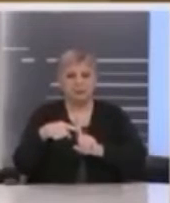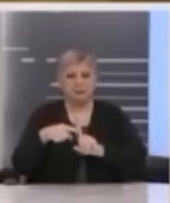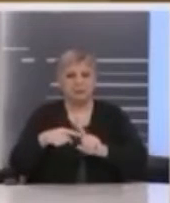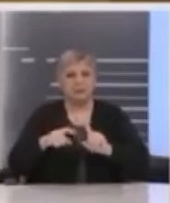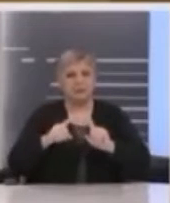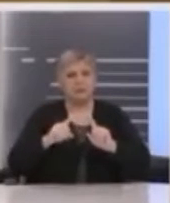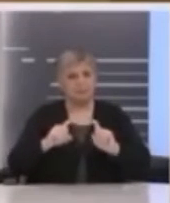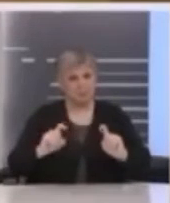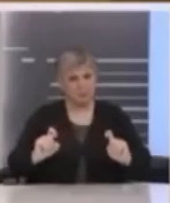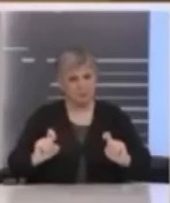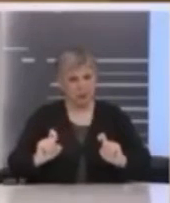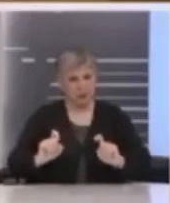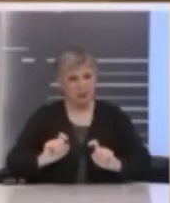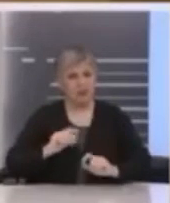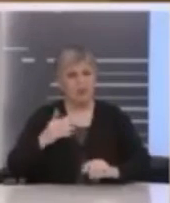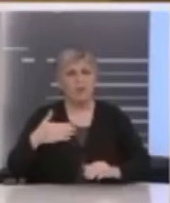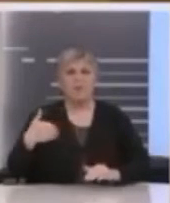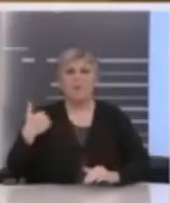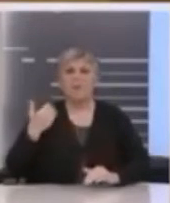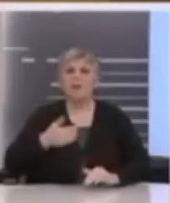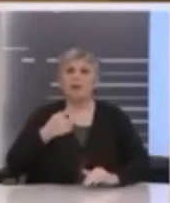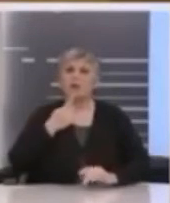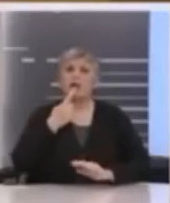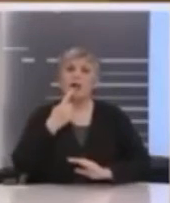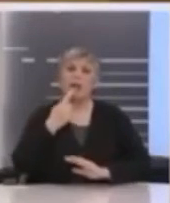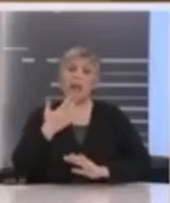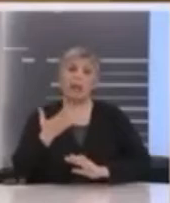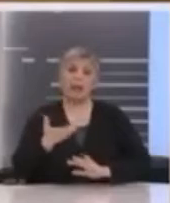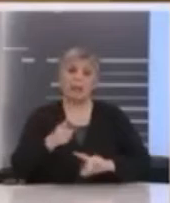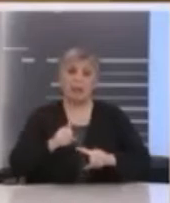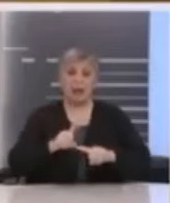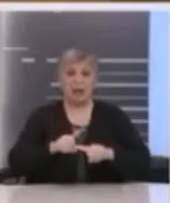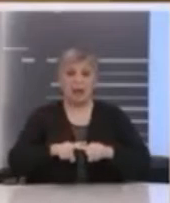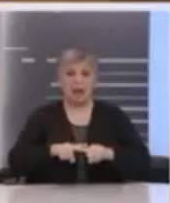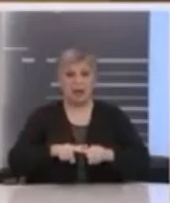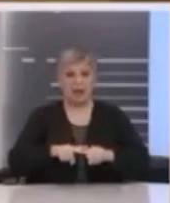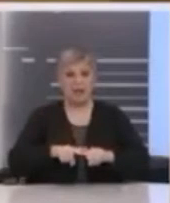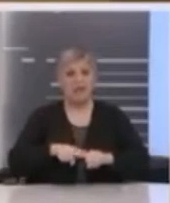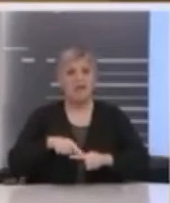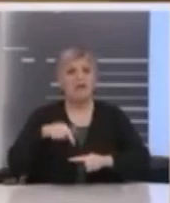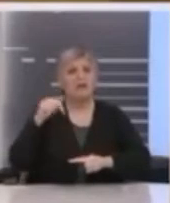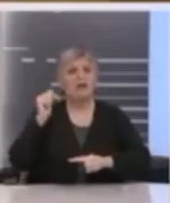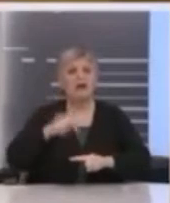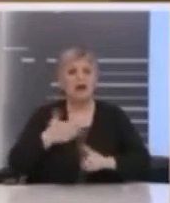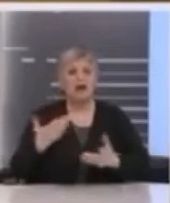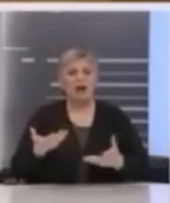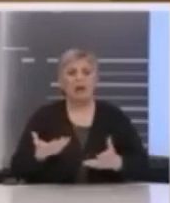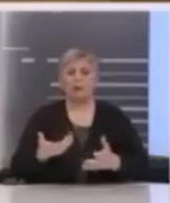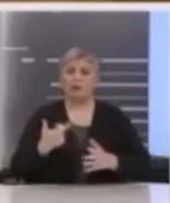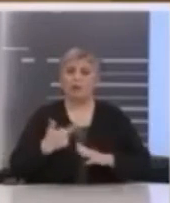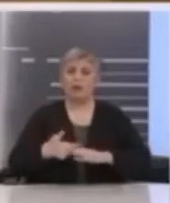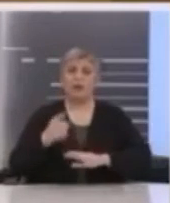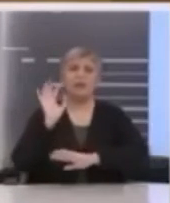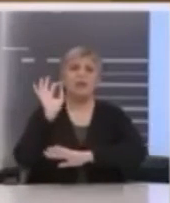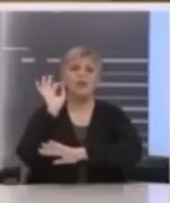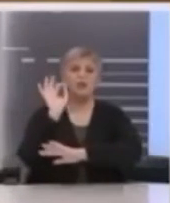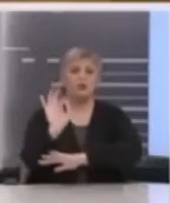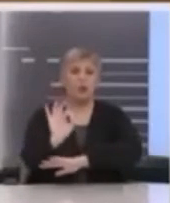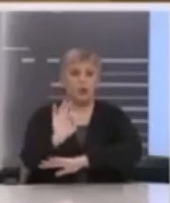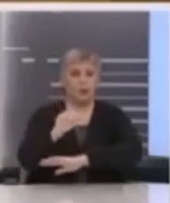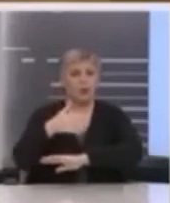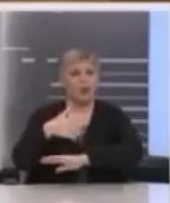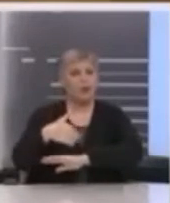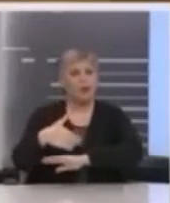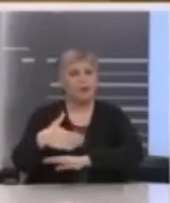το βασικό επιχείρημά μας, το εθνικό επιχείρημά μας, ότι οι υψηλοί στόχοι για πρωτογενές πλεώνασμα